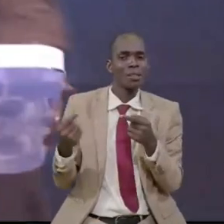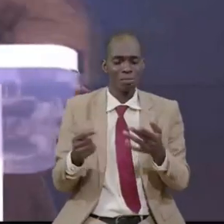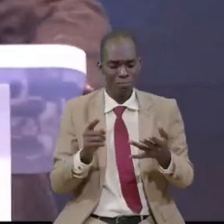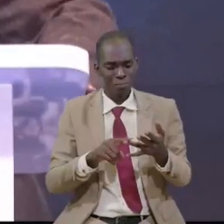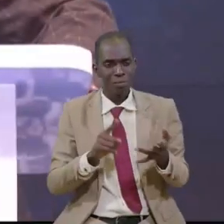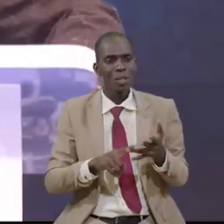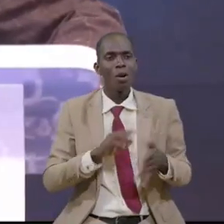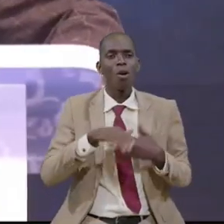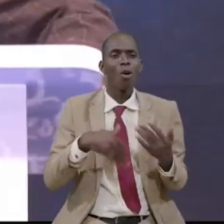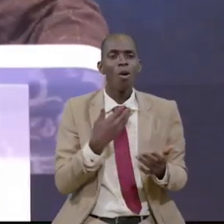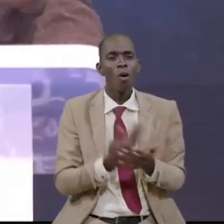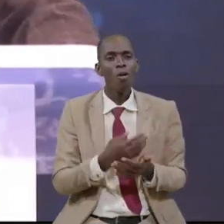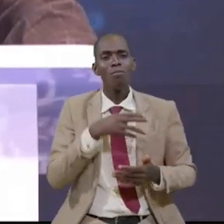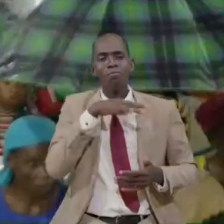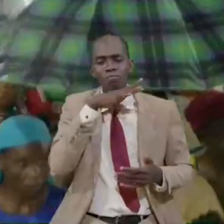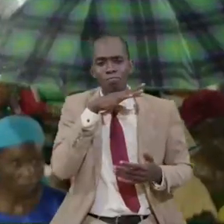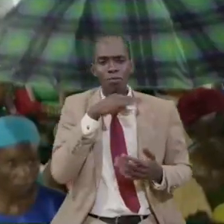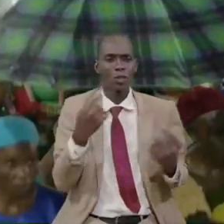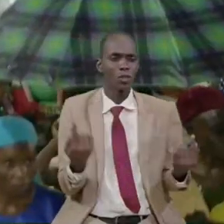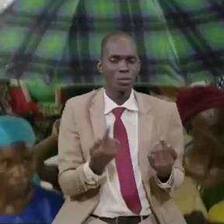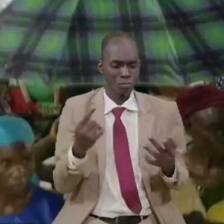dissimulation, l'envie et toute